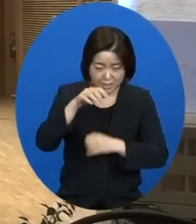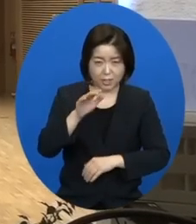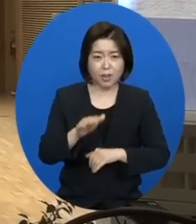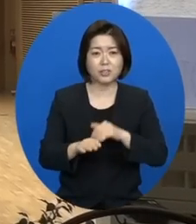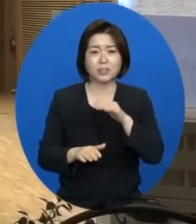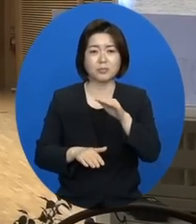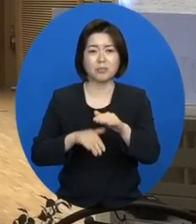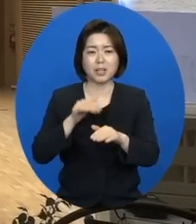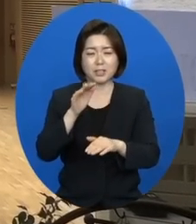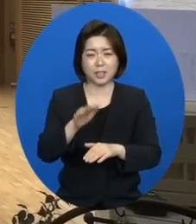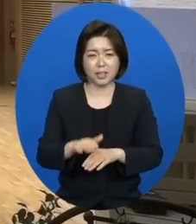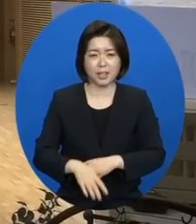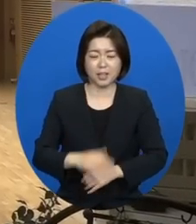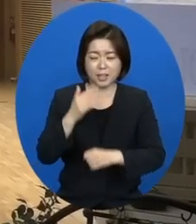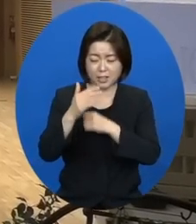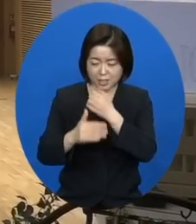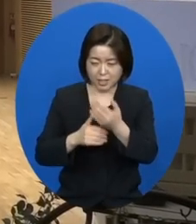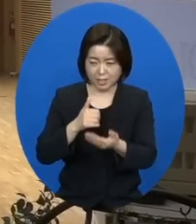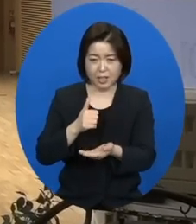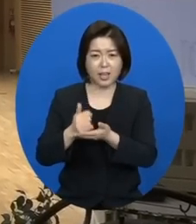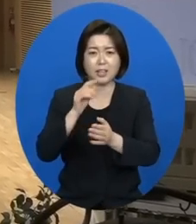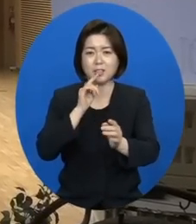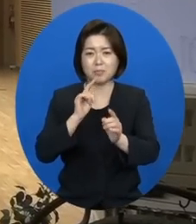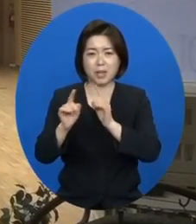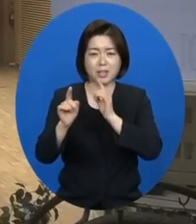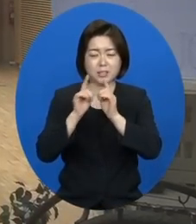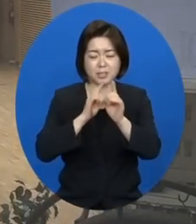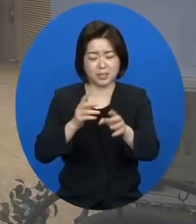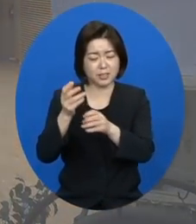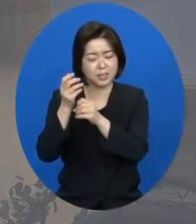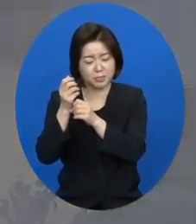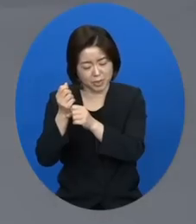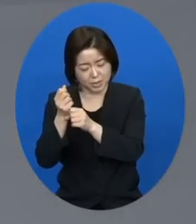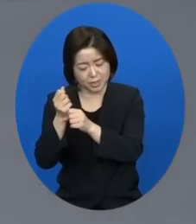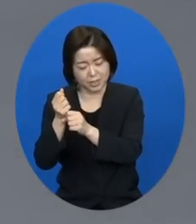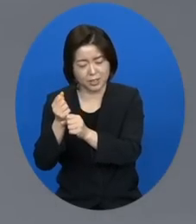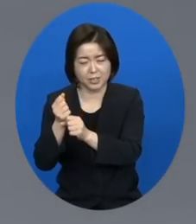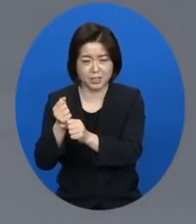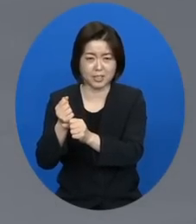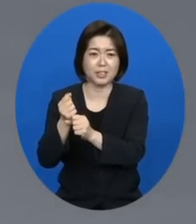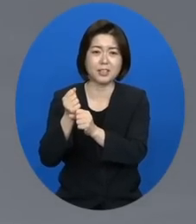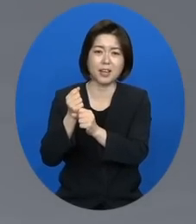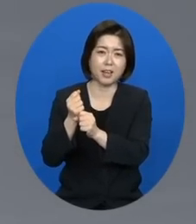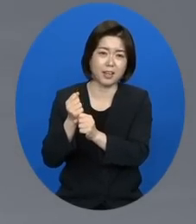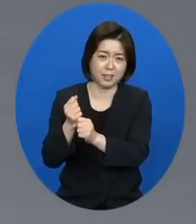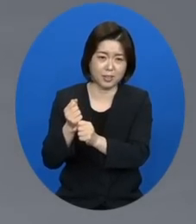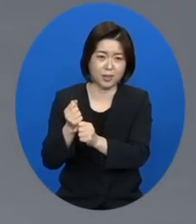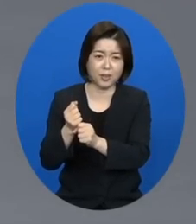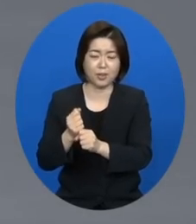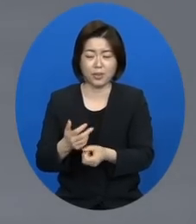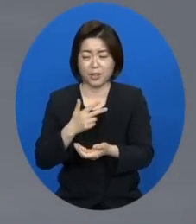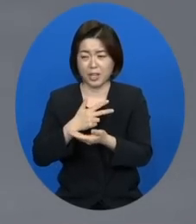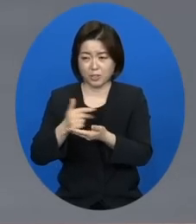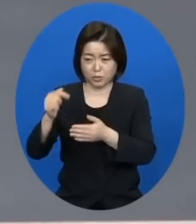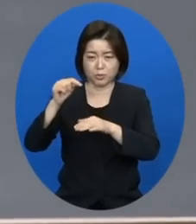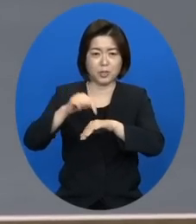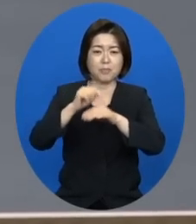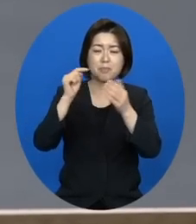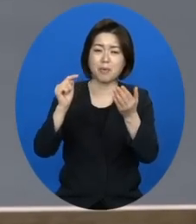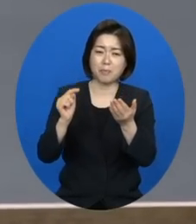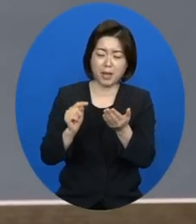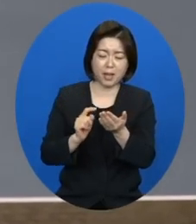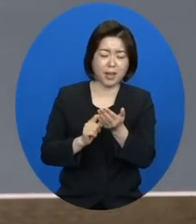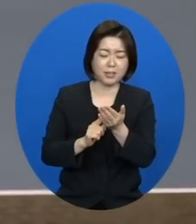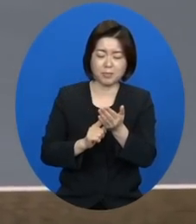한 걸음마다 하나님 말씀을 지하여